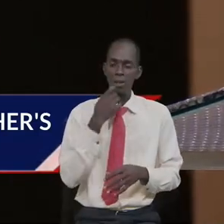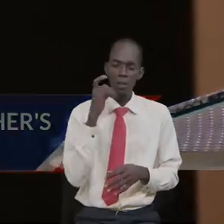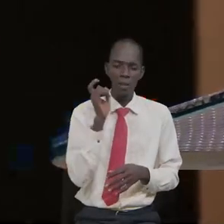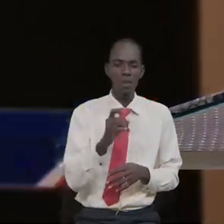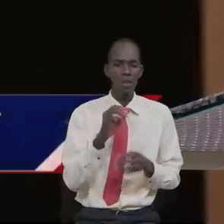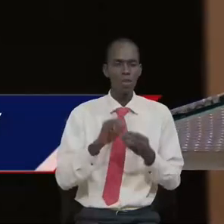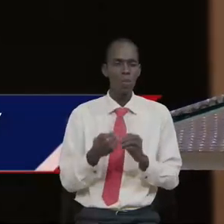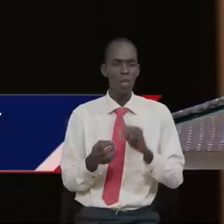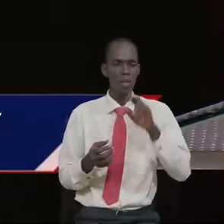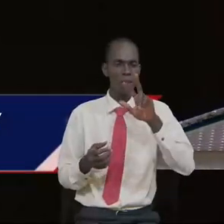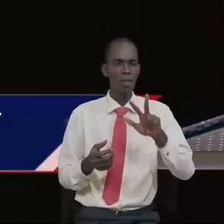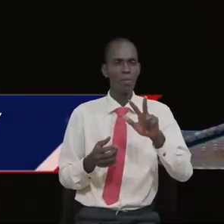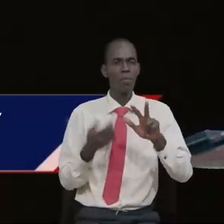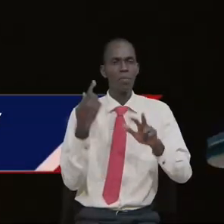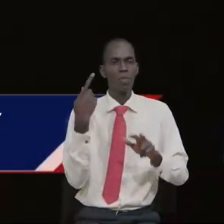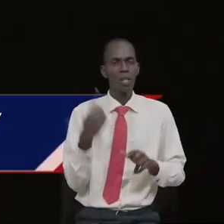allons voir